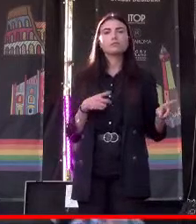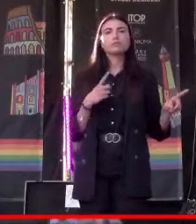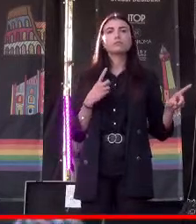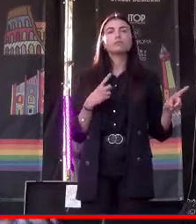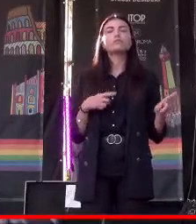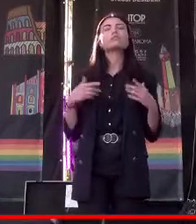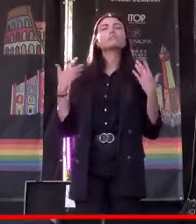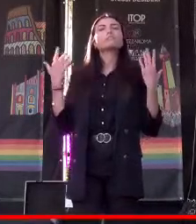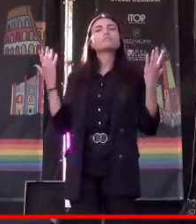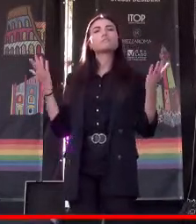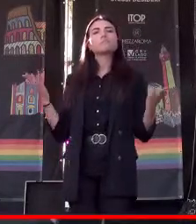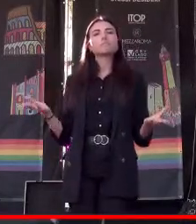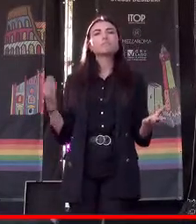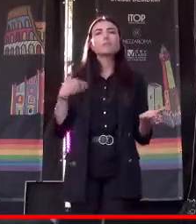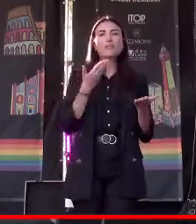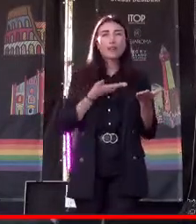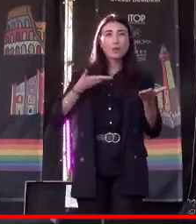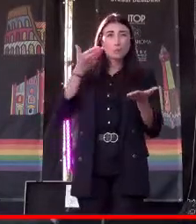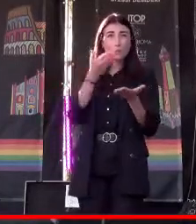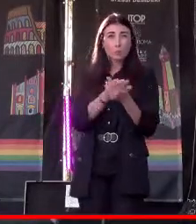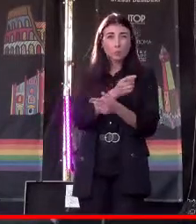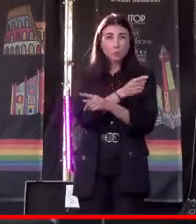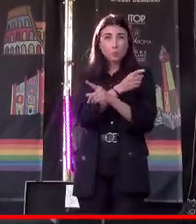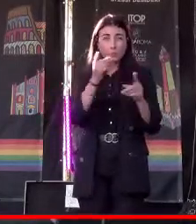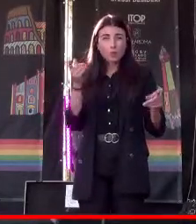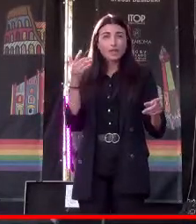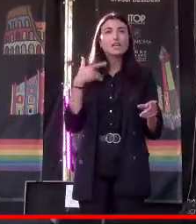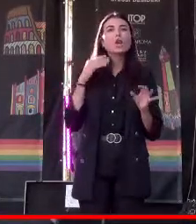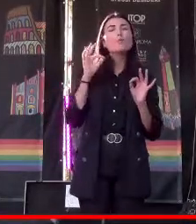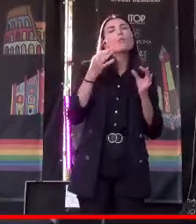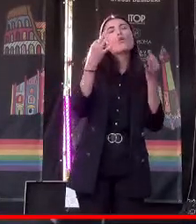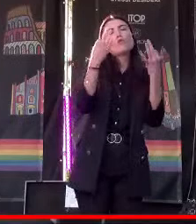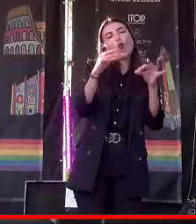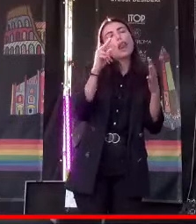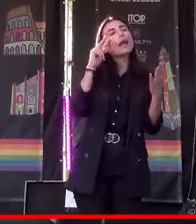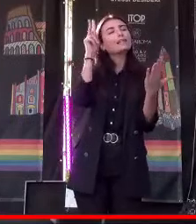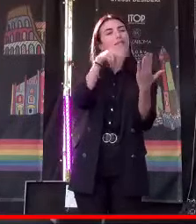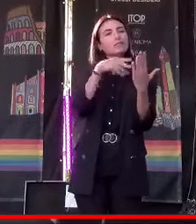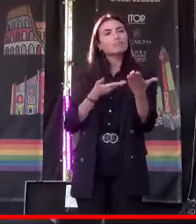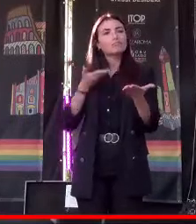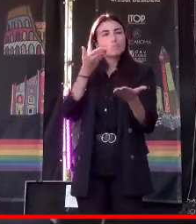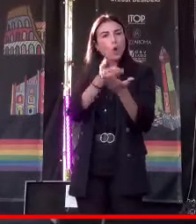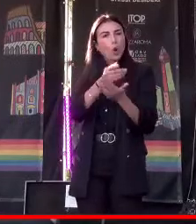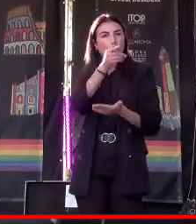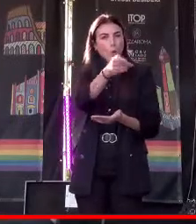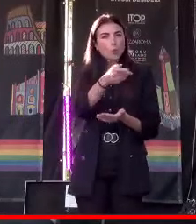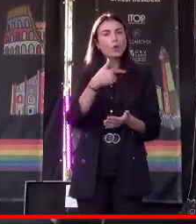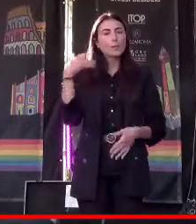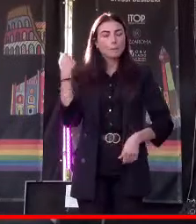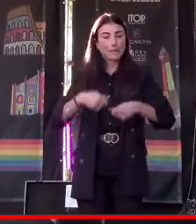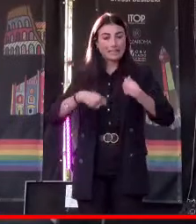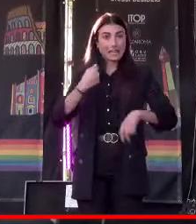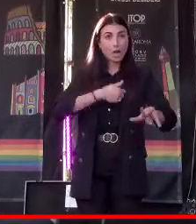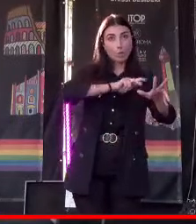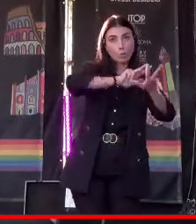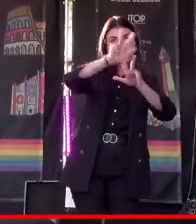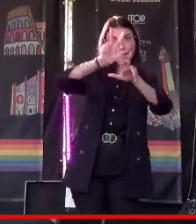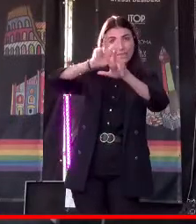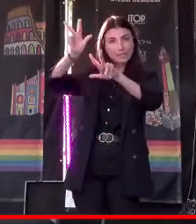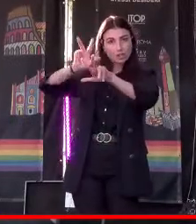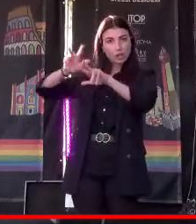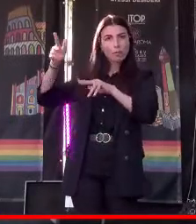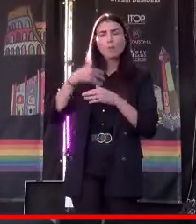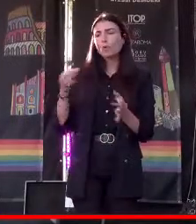E la proposta l'avete forse letta nel nostro volantino, è quello di proporre ai presidenti di tutti i municipi